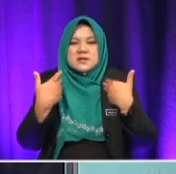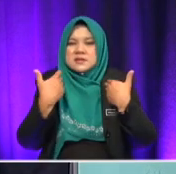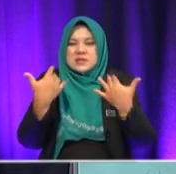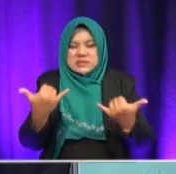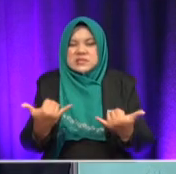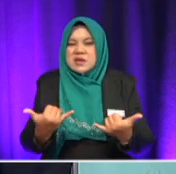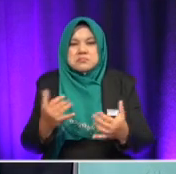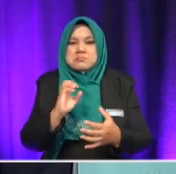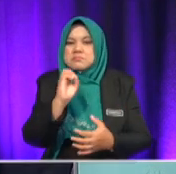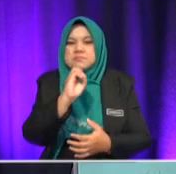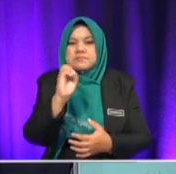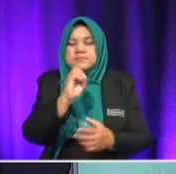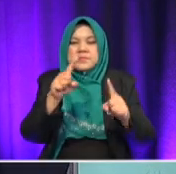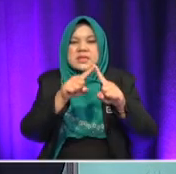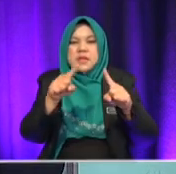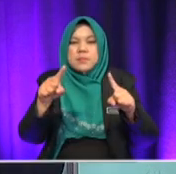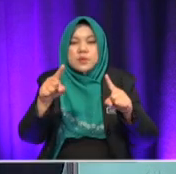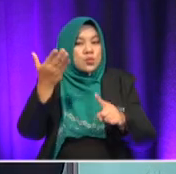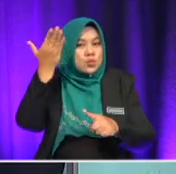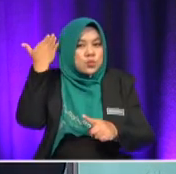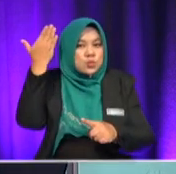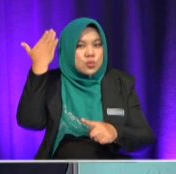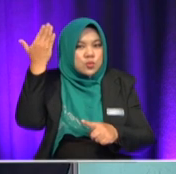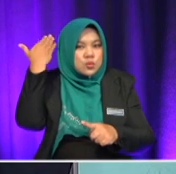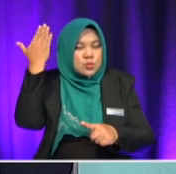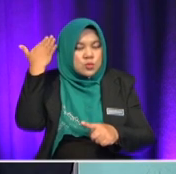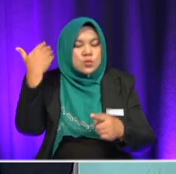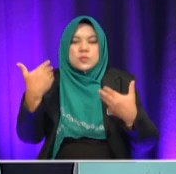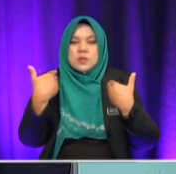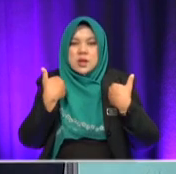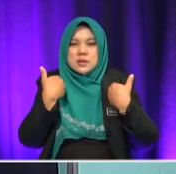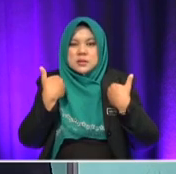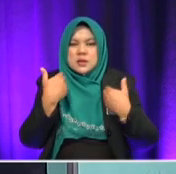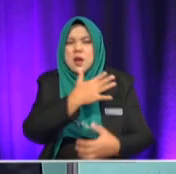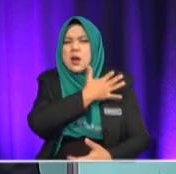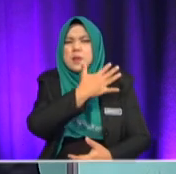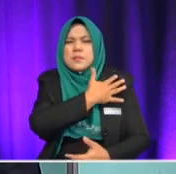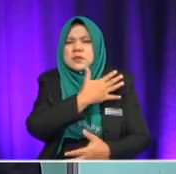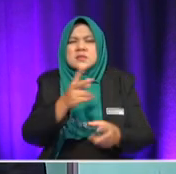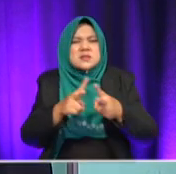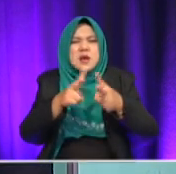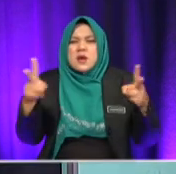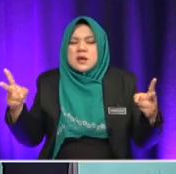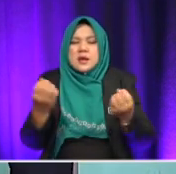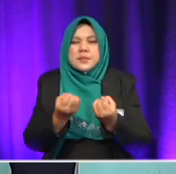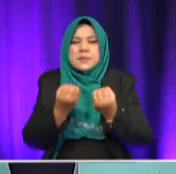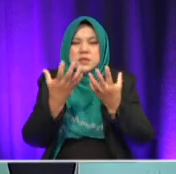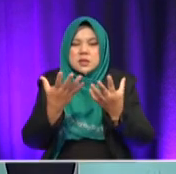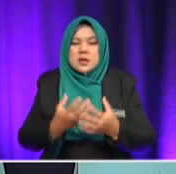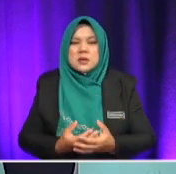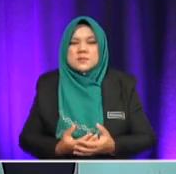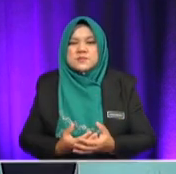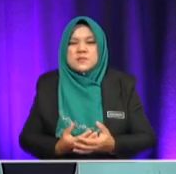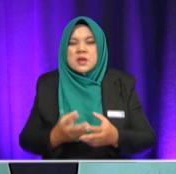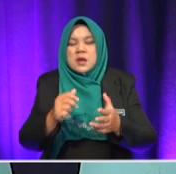guys tapi zaman dulu zaman sebelum kedatangan Islam hamba ini sangat kita belum tahu antara